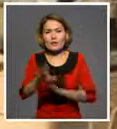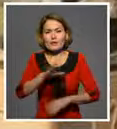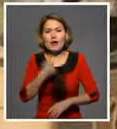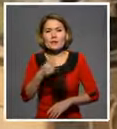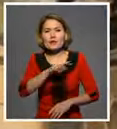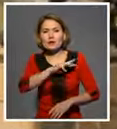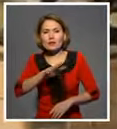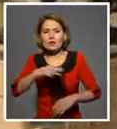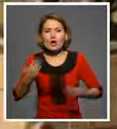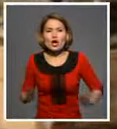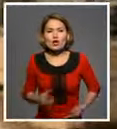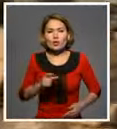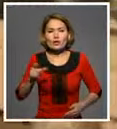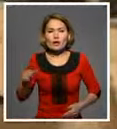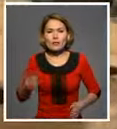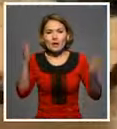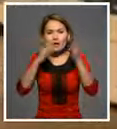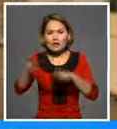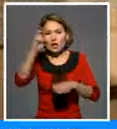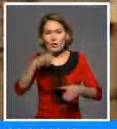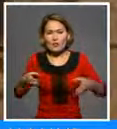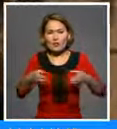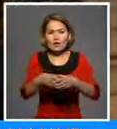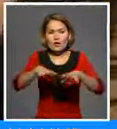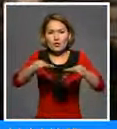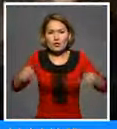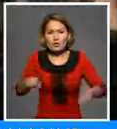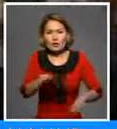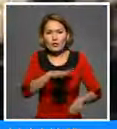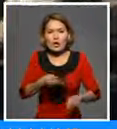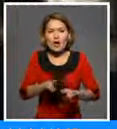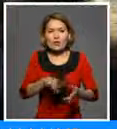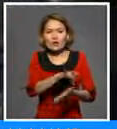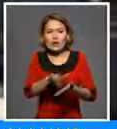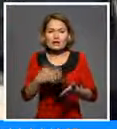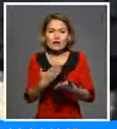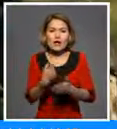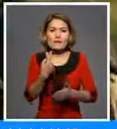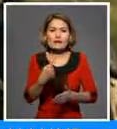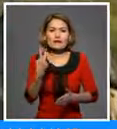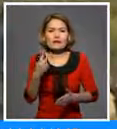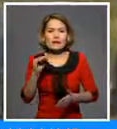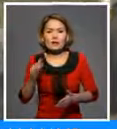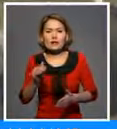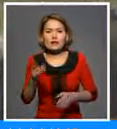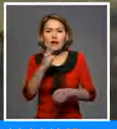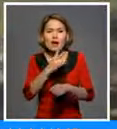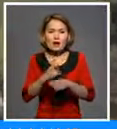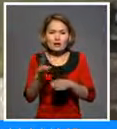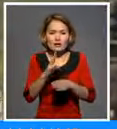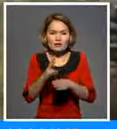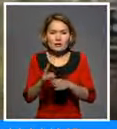миллиондай тұрғыны бар Мосулды Ислам мемлекеті ұйымы былтыр маусымда басып алды. Қазір бұл қаланы шамамен 1-2 мыңдай экстремист бақылап